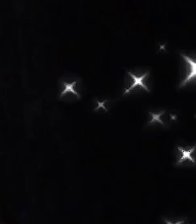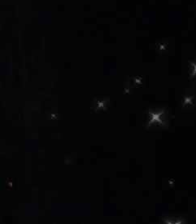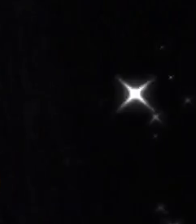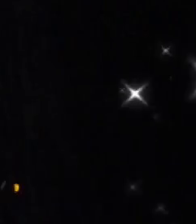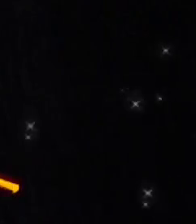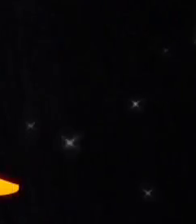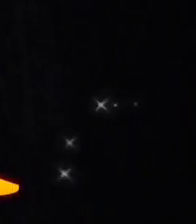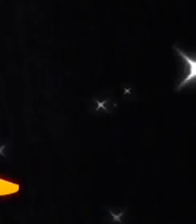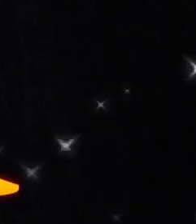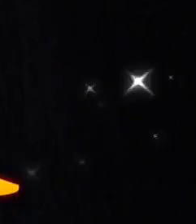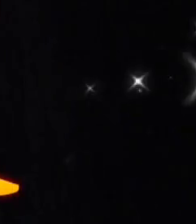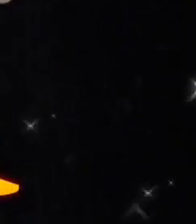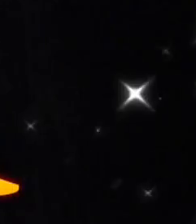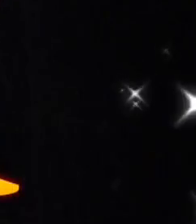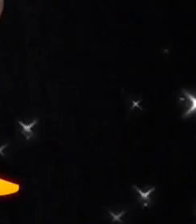Fairy